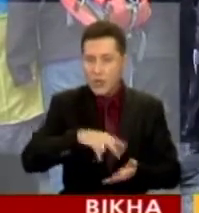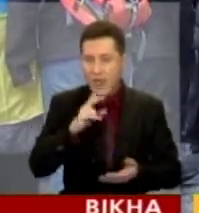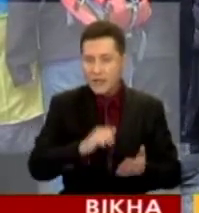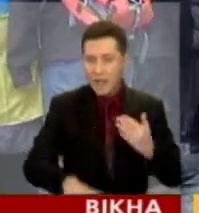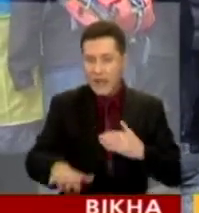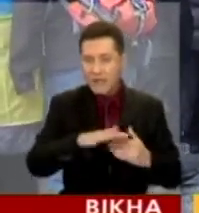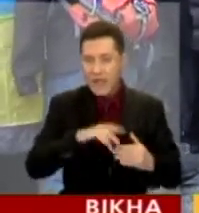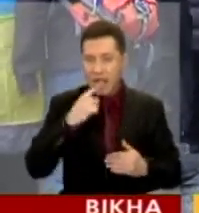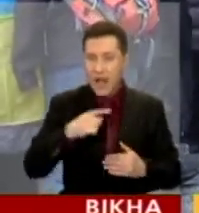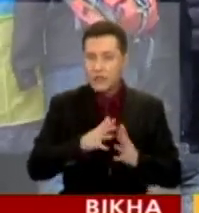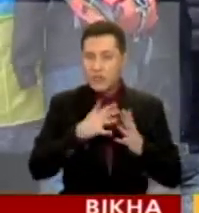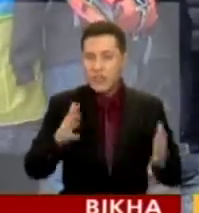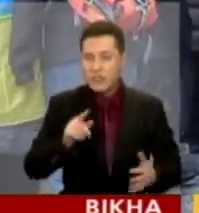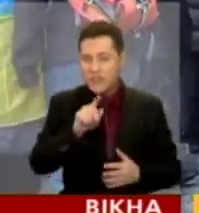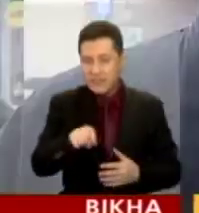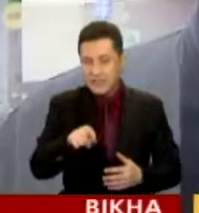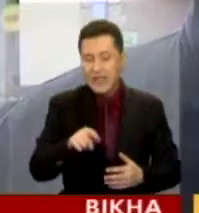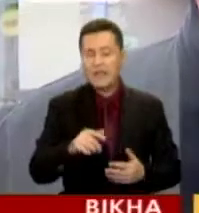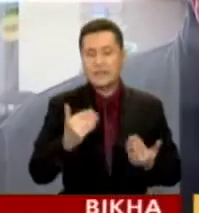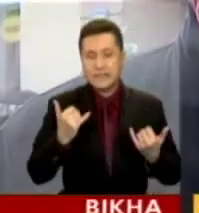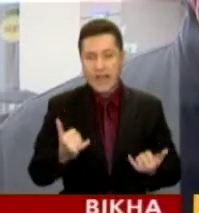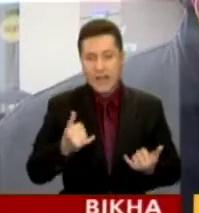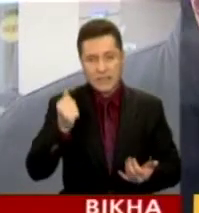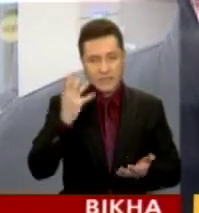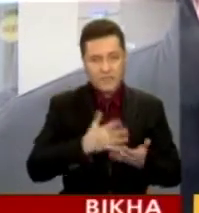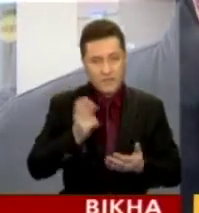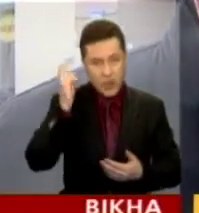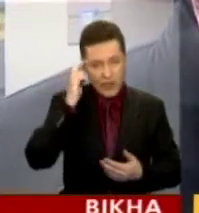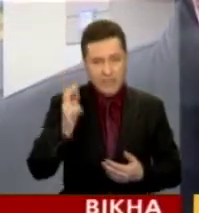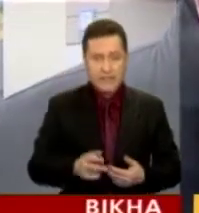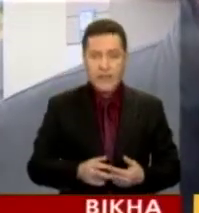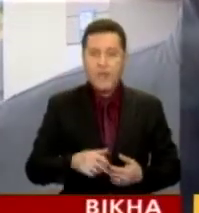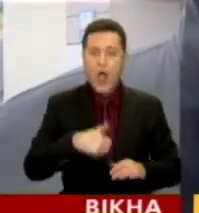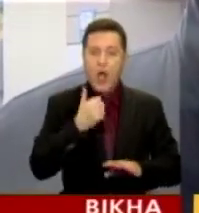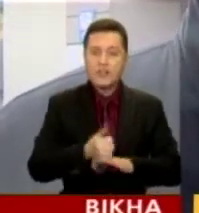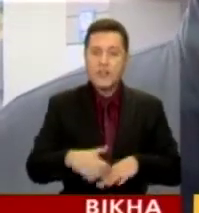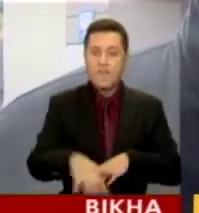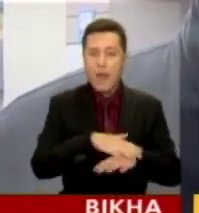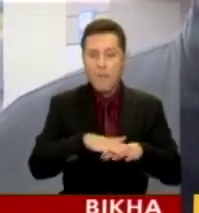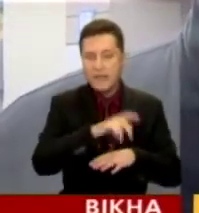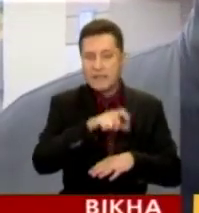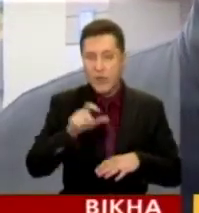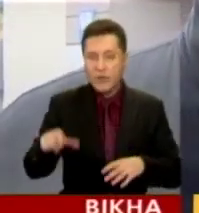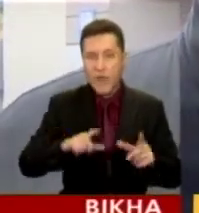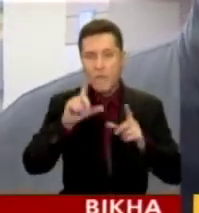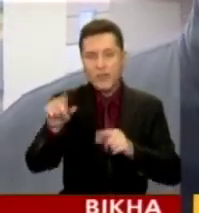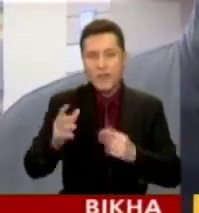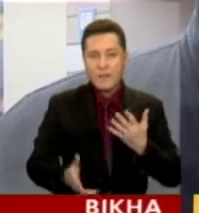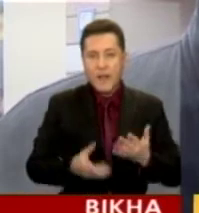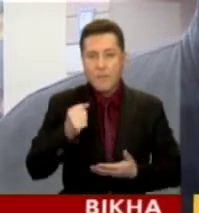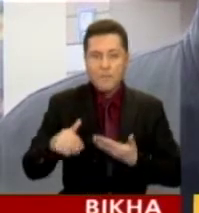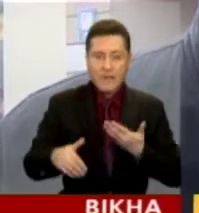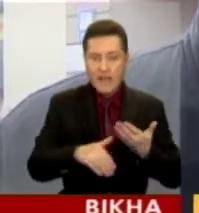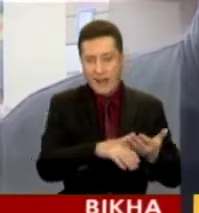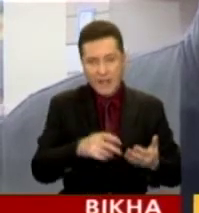кажуть, більшість з них зараз у столиці. Менше людей сьогодні тому, що основна маса людей, патріотів, поїхали підтримувати в Київ. Бо